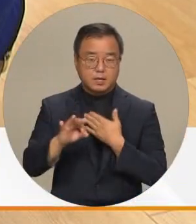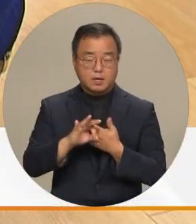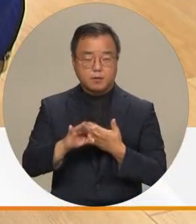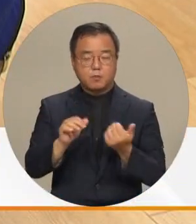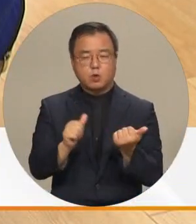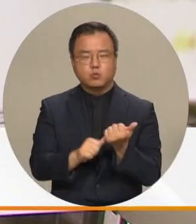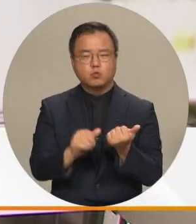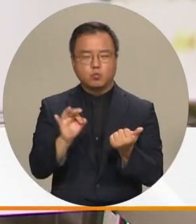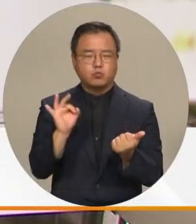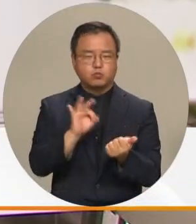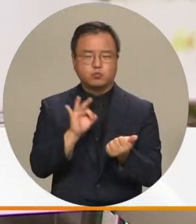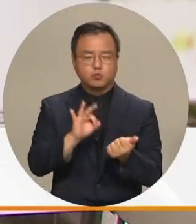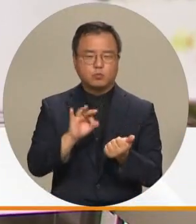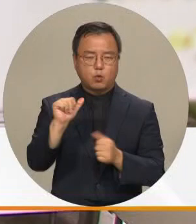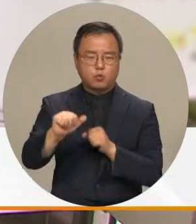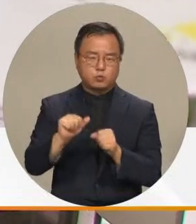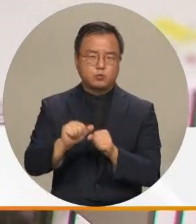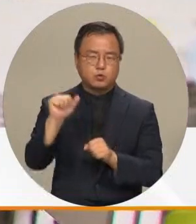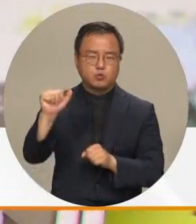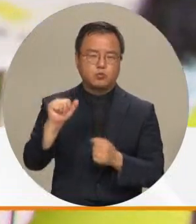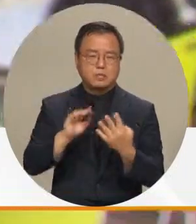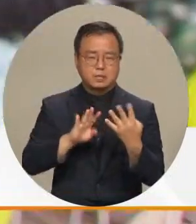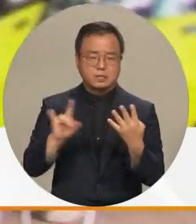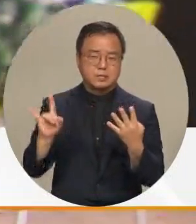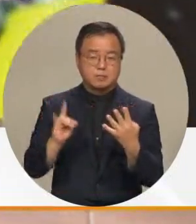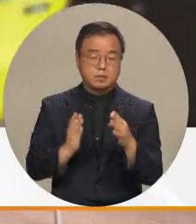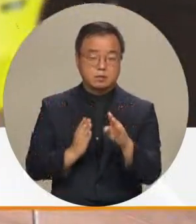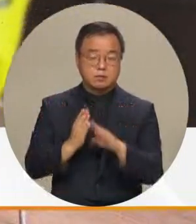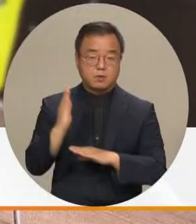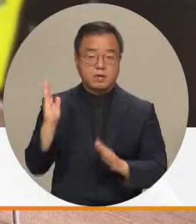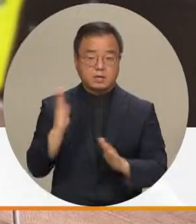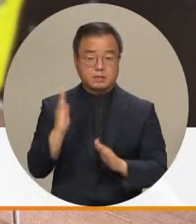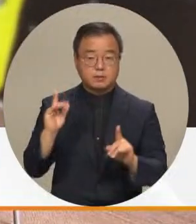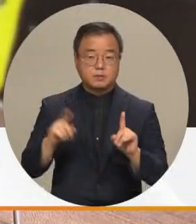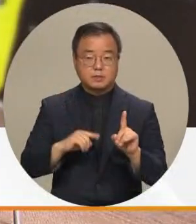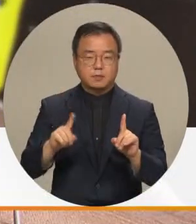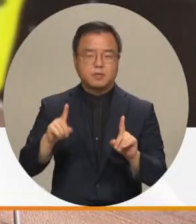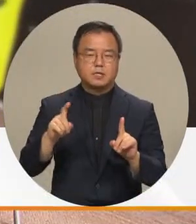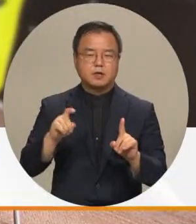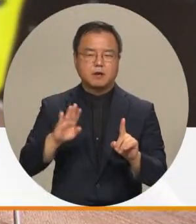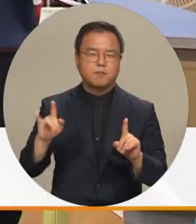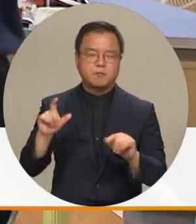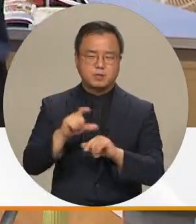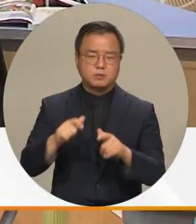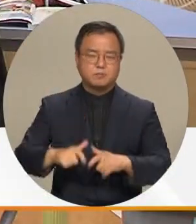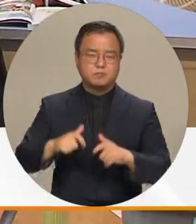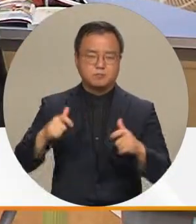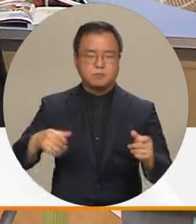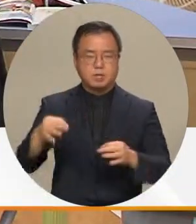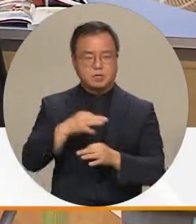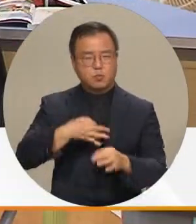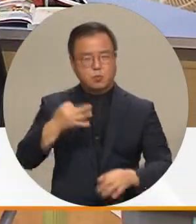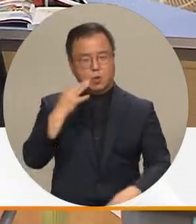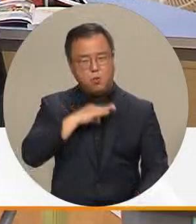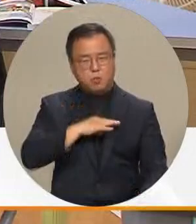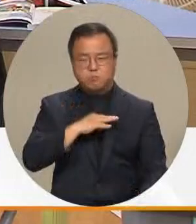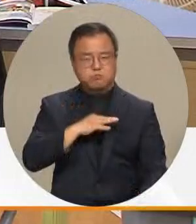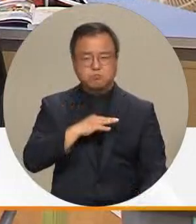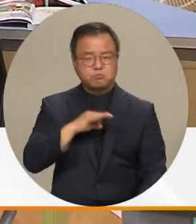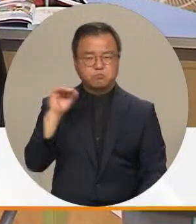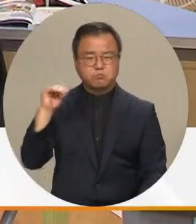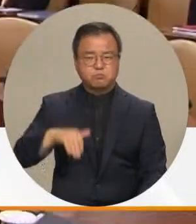규모가 50년 이후에 내 배 넘게 항령인구 1인당 교부금은 약 11배 증가에 재정 효율성을 떨어뜨린다는게